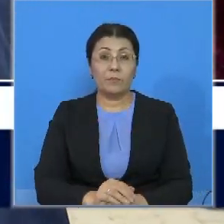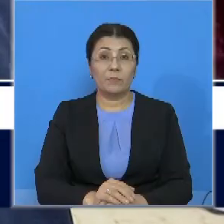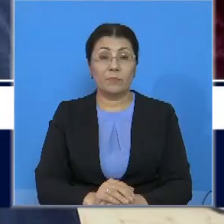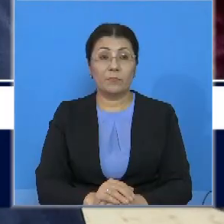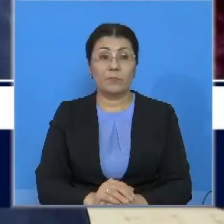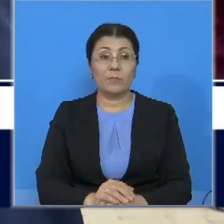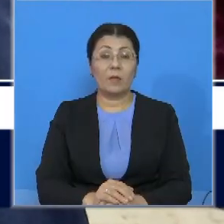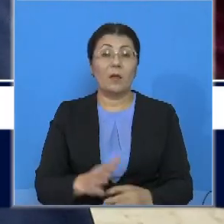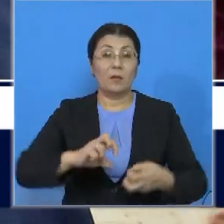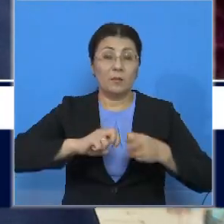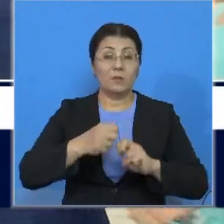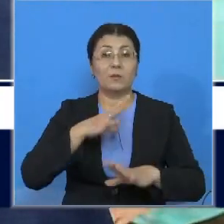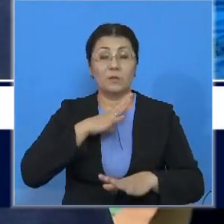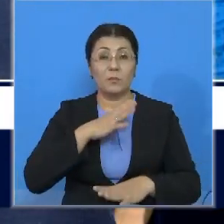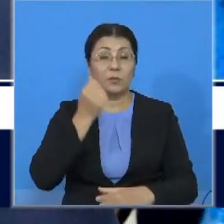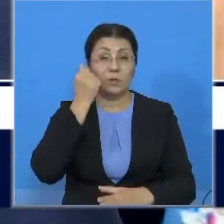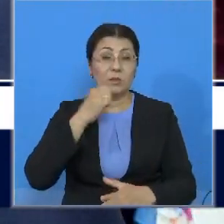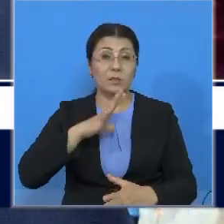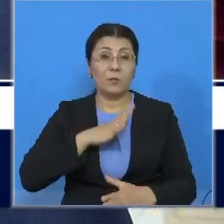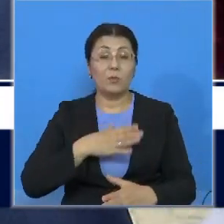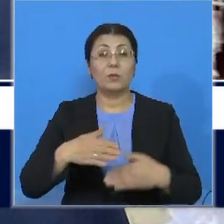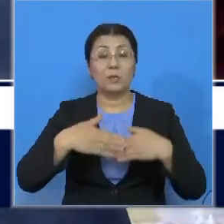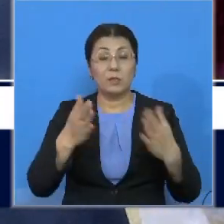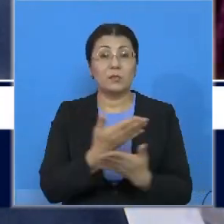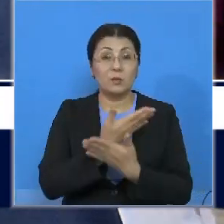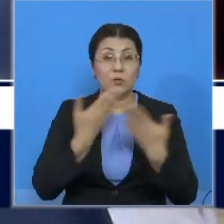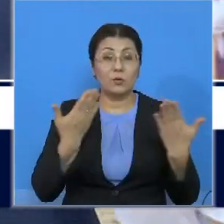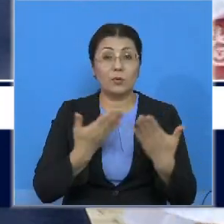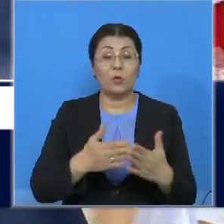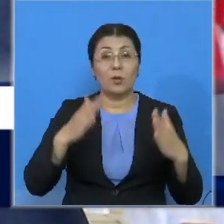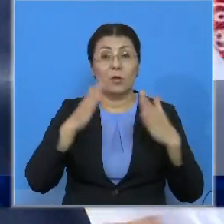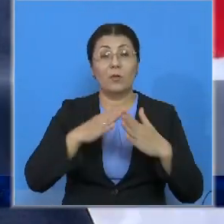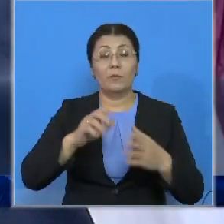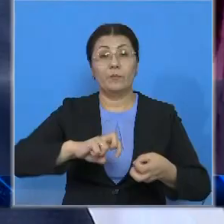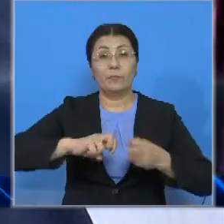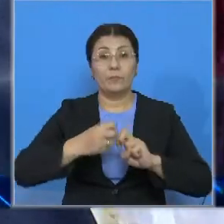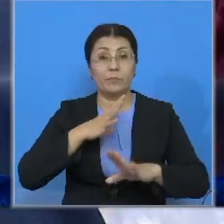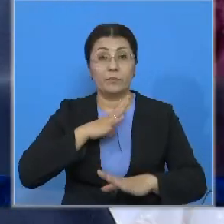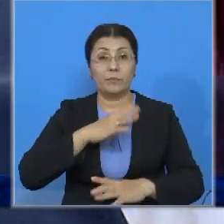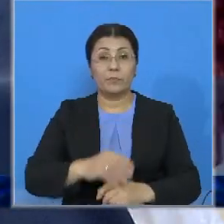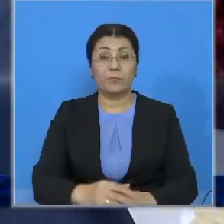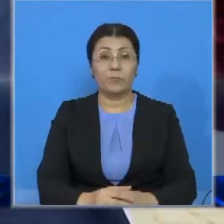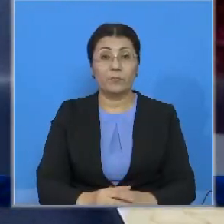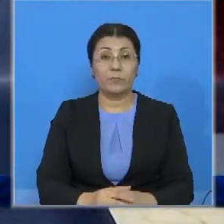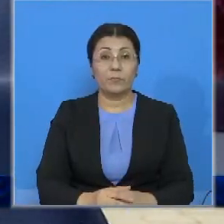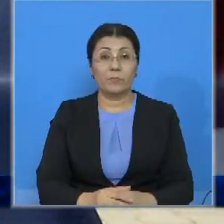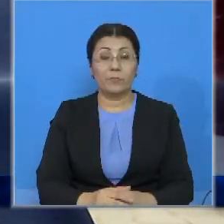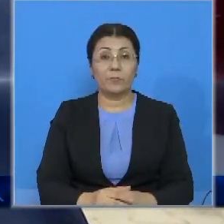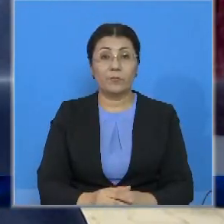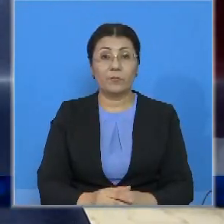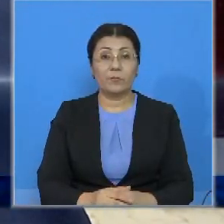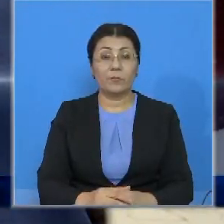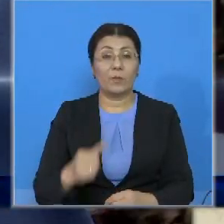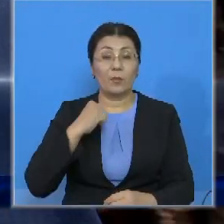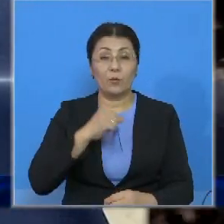Оның дейтін бәрі бұзылып жатты. Есік жоқ, төбелері құлап жатты былай дейтін. Содан бәрі